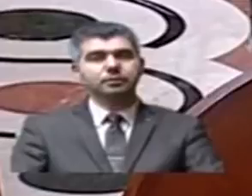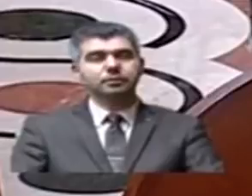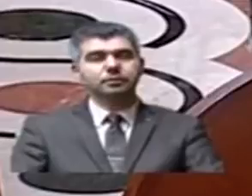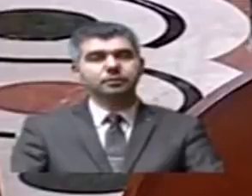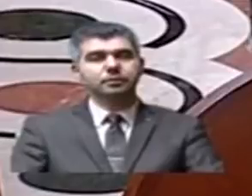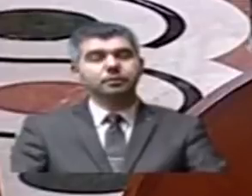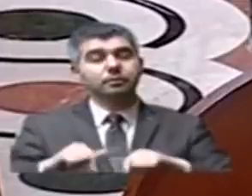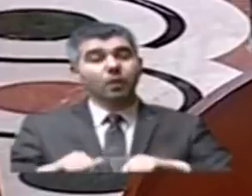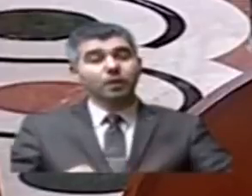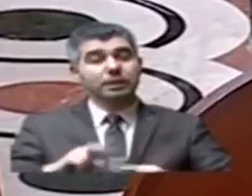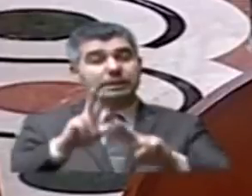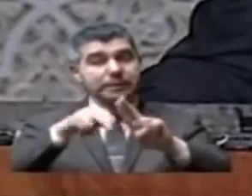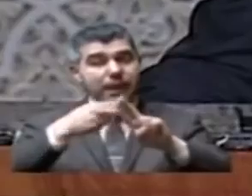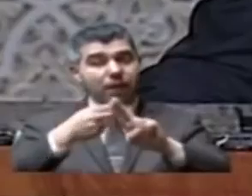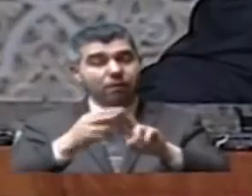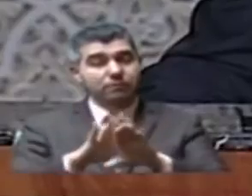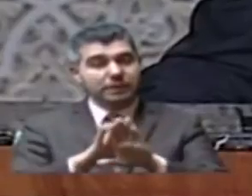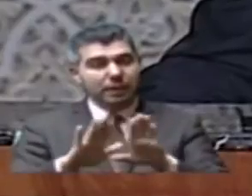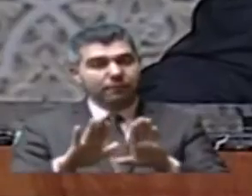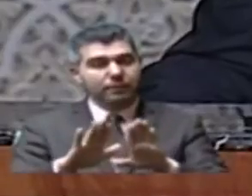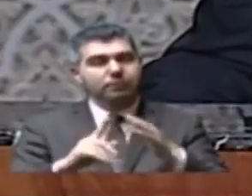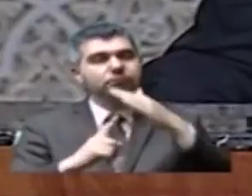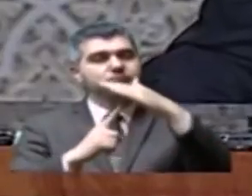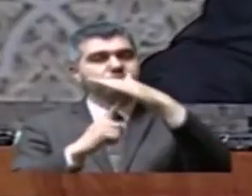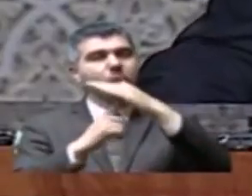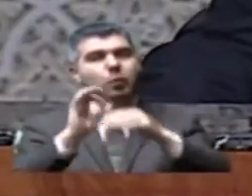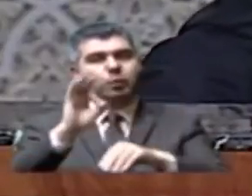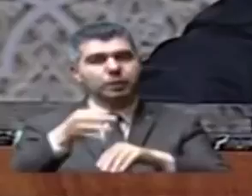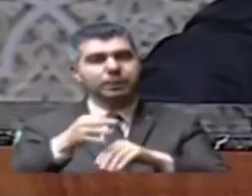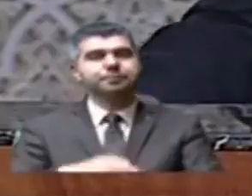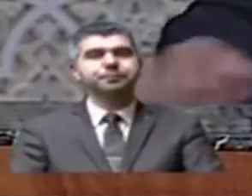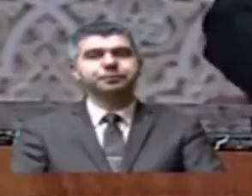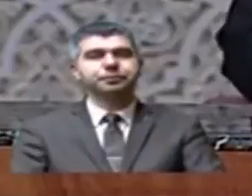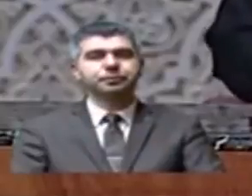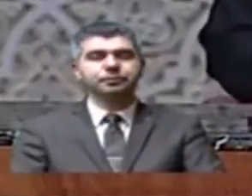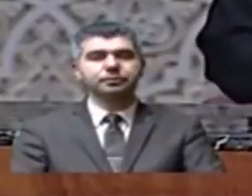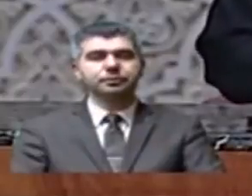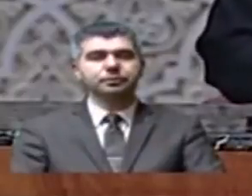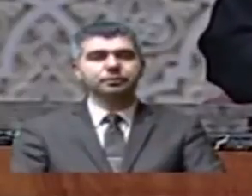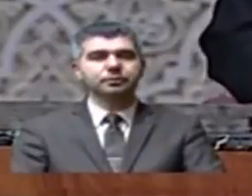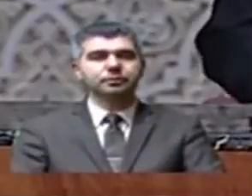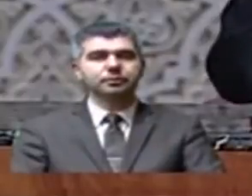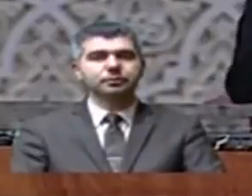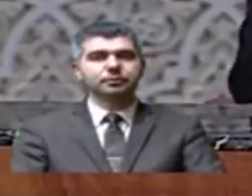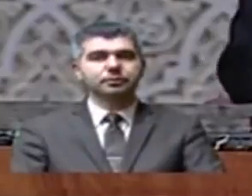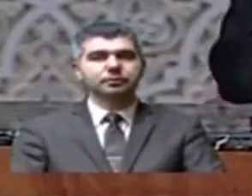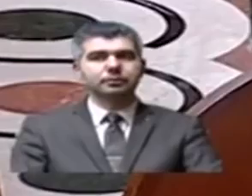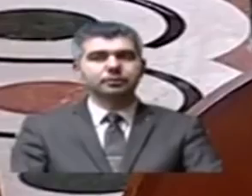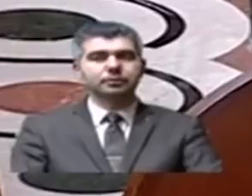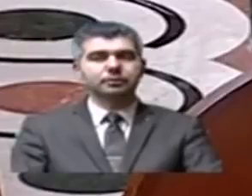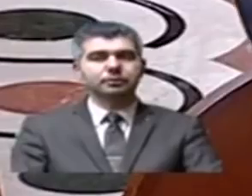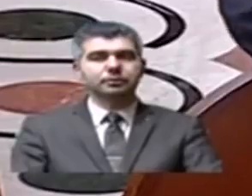الكلمة عند السيد الوزير لما ينهي السيد الوزير الكلمة ديالو نعطيه نقطة نظام ماشي مشكل. تفضل السيد الوزير. أولا